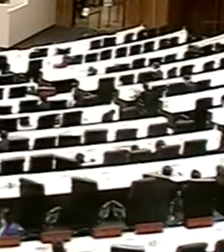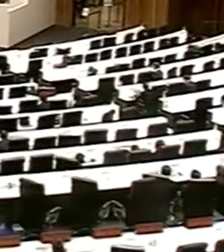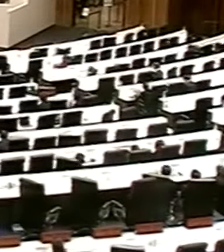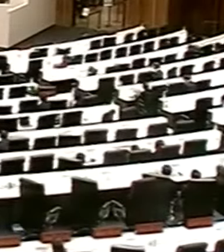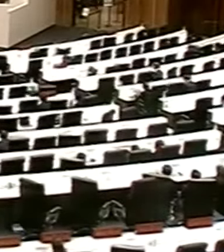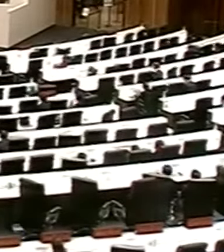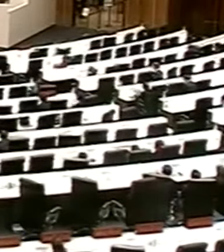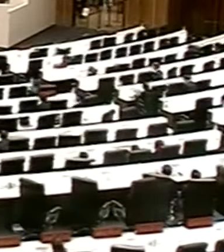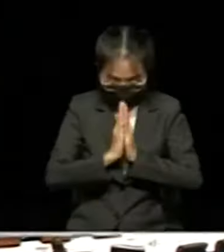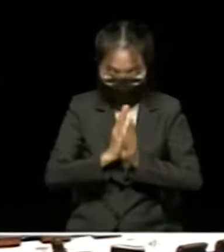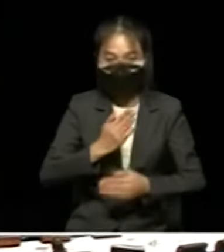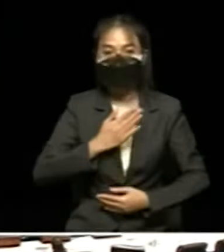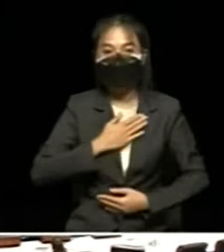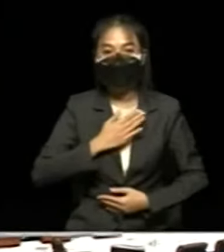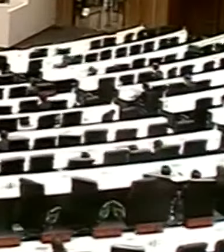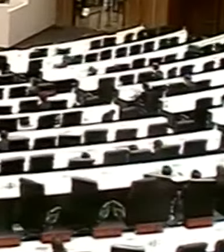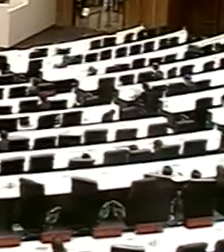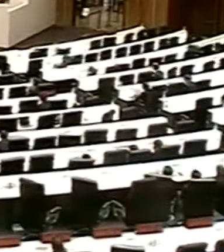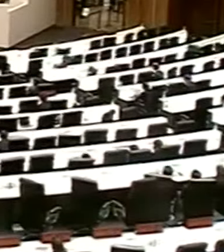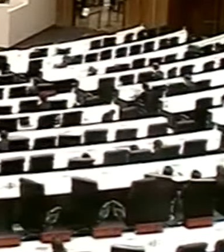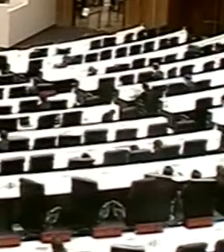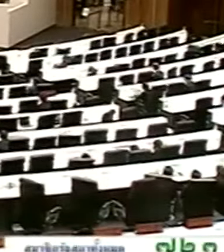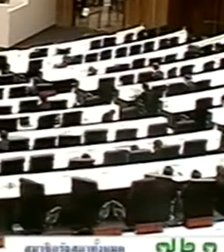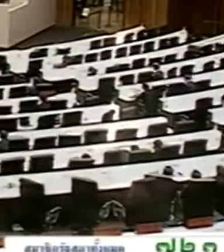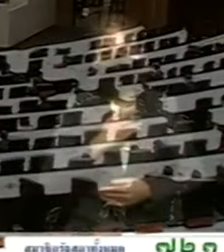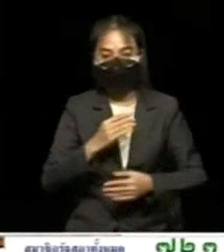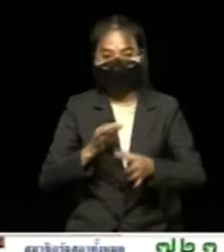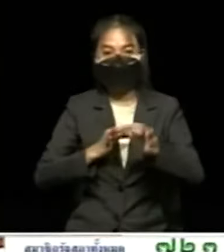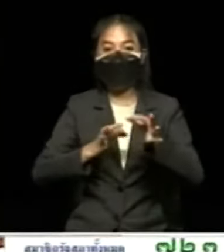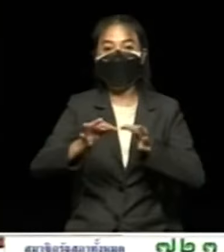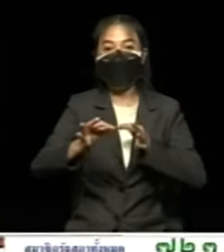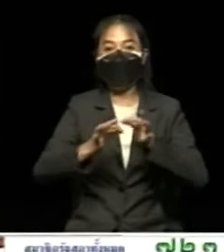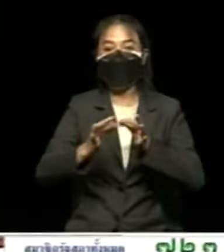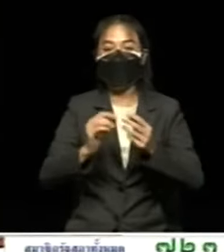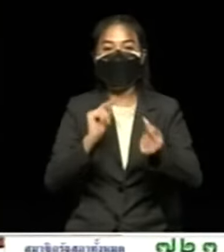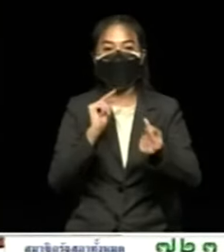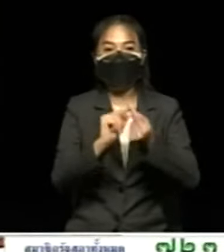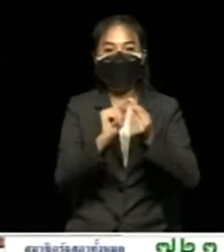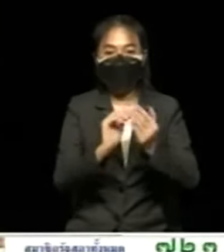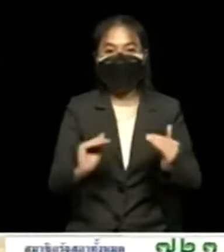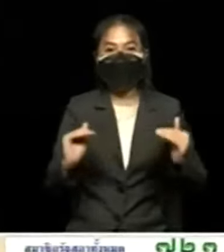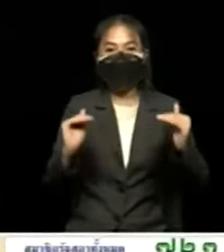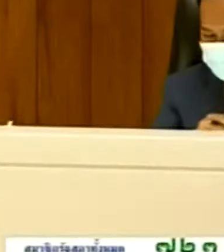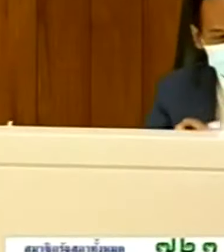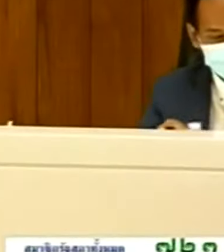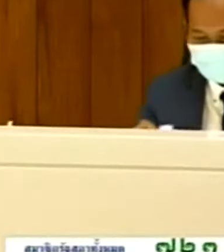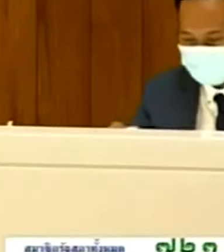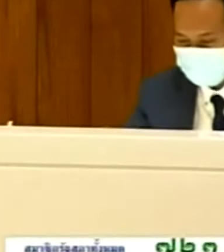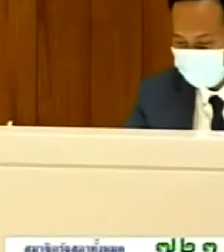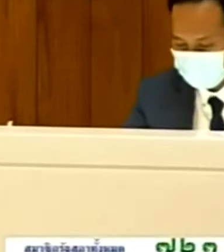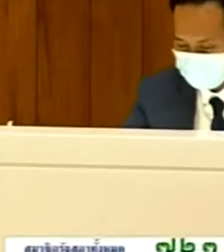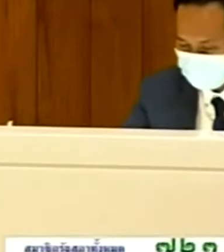ผมปิยบุตรแสงกนกกุลในฐานะผู้ชี้แจงแทนผู้มีสิทธิ์เข้าชื่อ